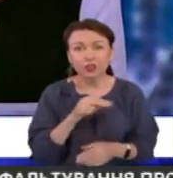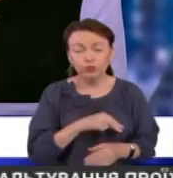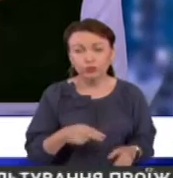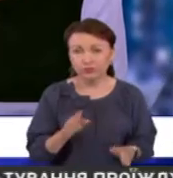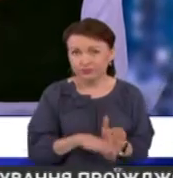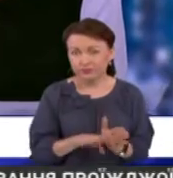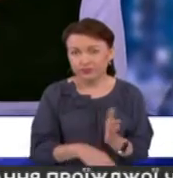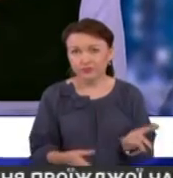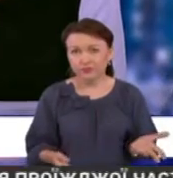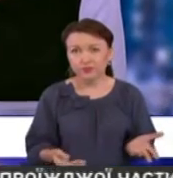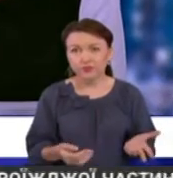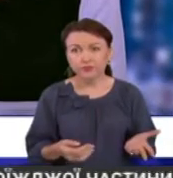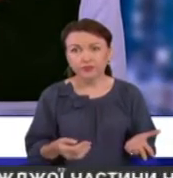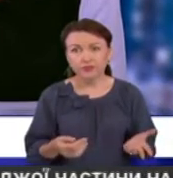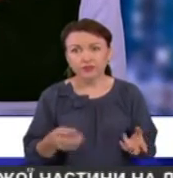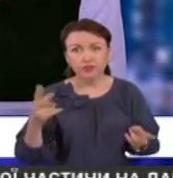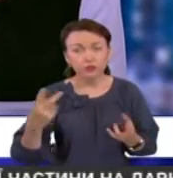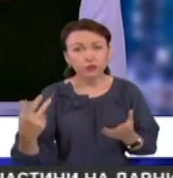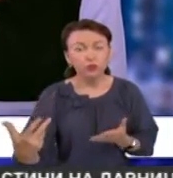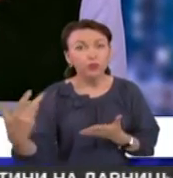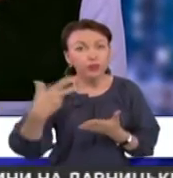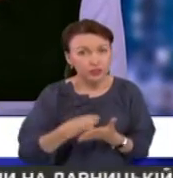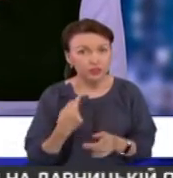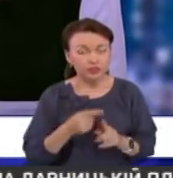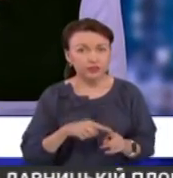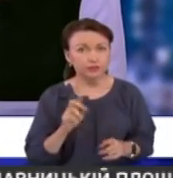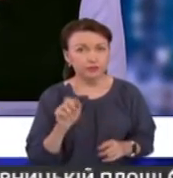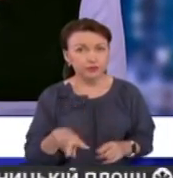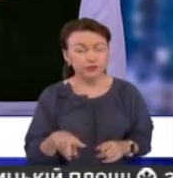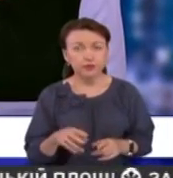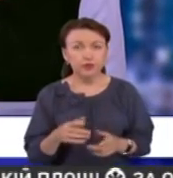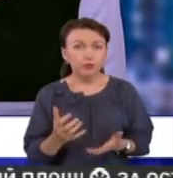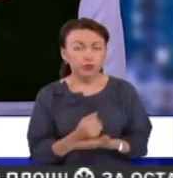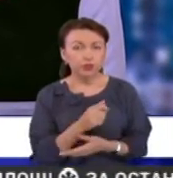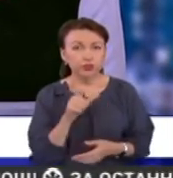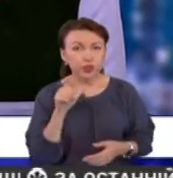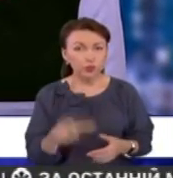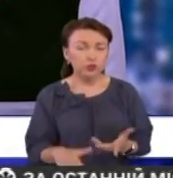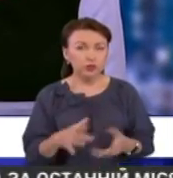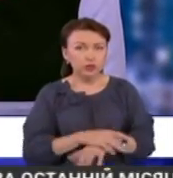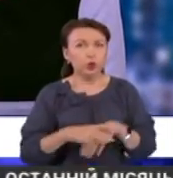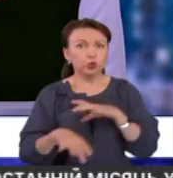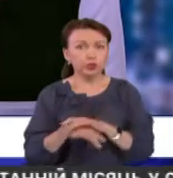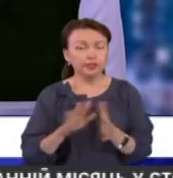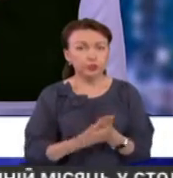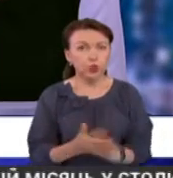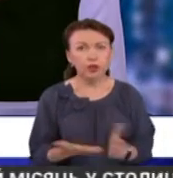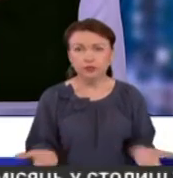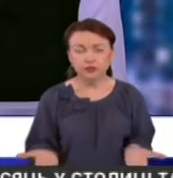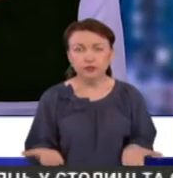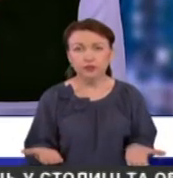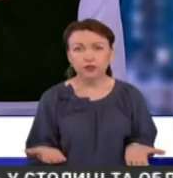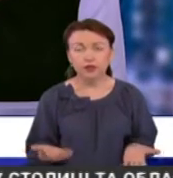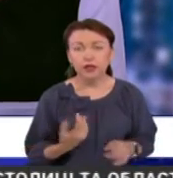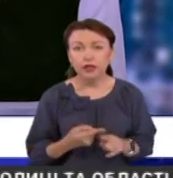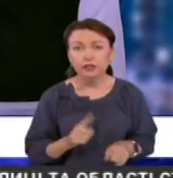роботу, повинен цей лікарняний, щоб його оплатили людині просто. І виходить, що людина стає заручником цієї ситуації. На жаль, людина стає заручником.